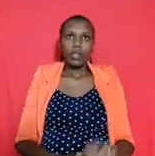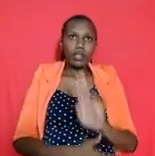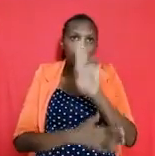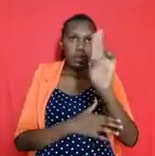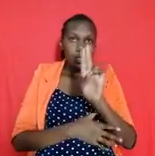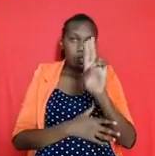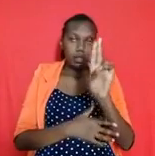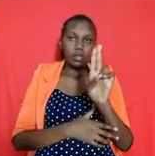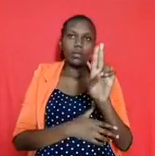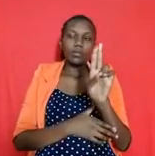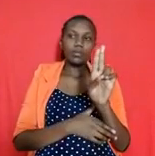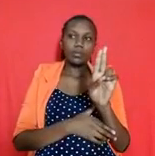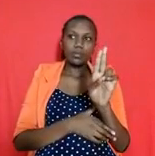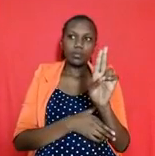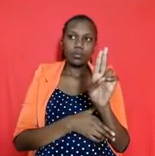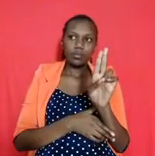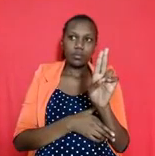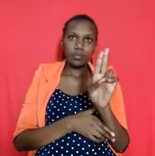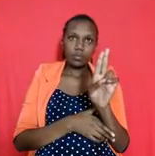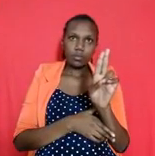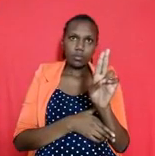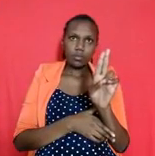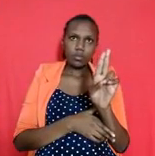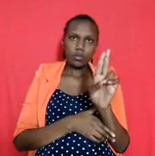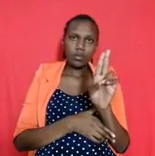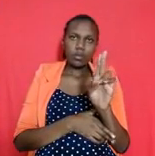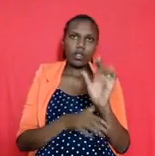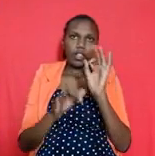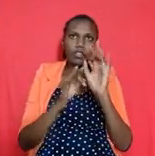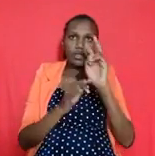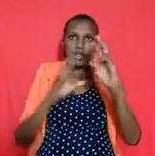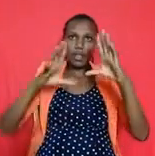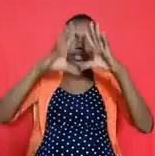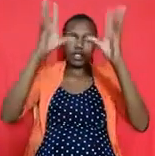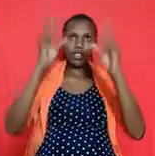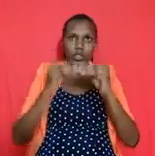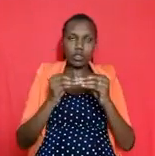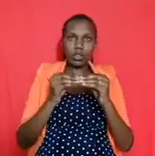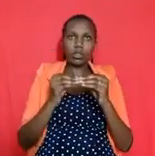Expenses at the end gerora totos